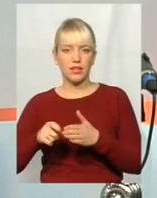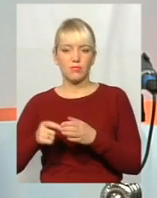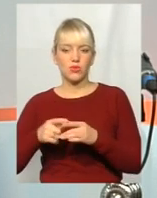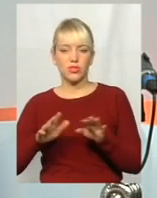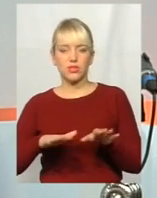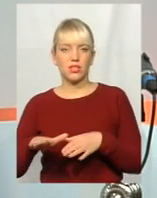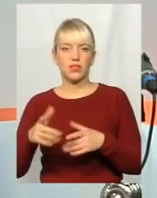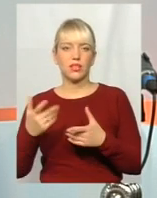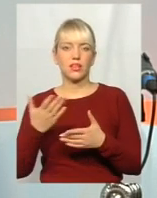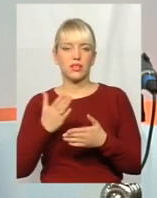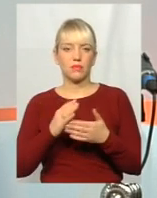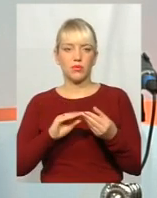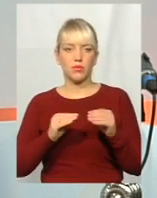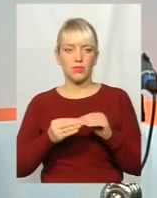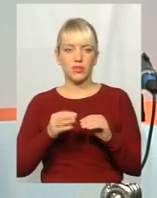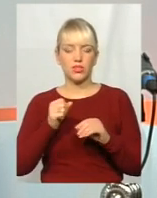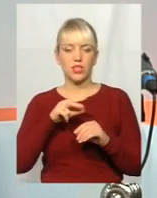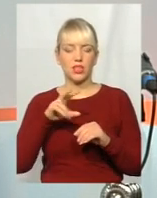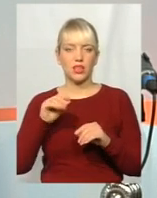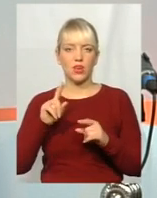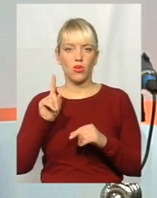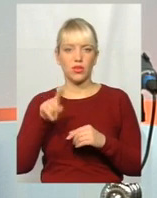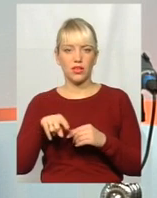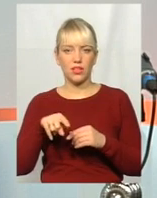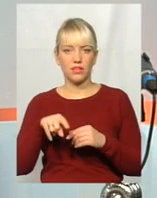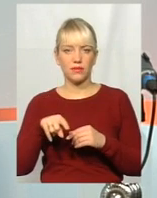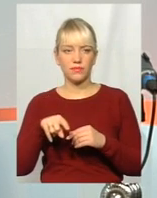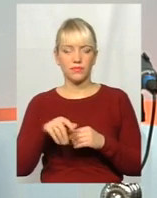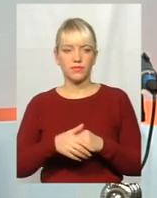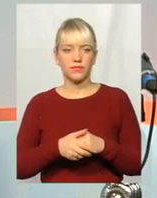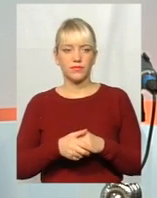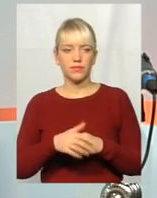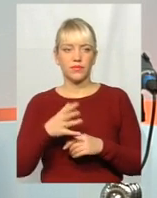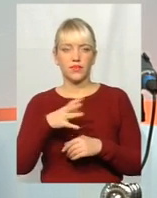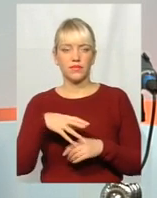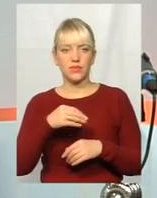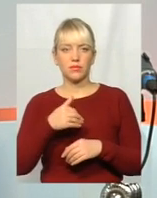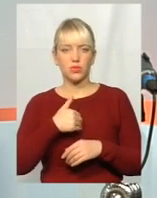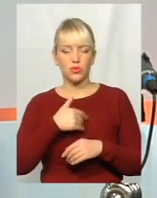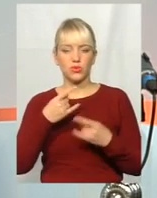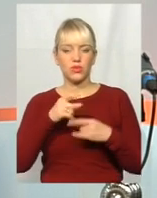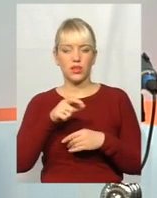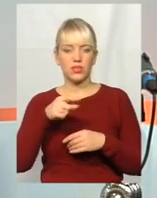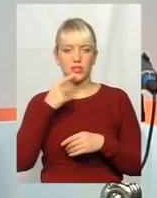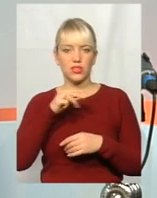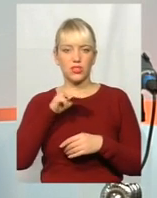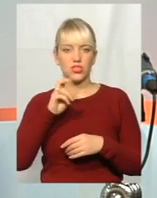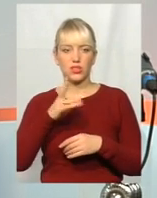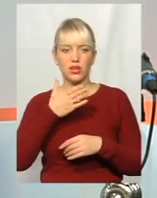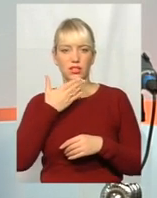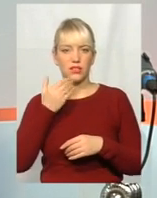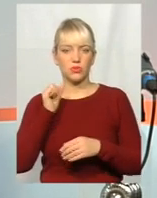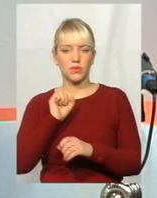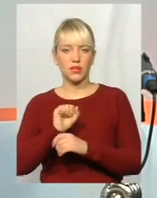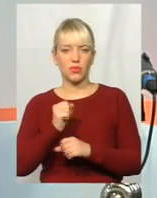є проблематичними. Однак всім хочу глядачам сказати, що ЖЕК не зупиняє